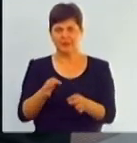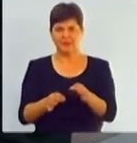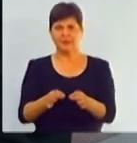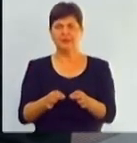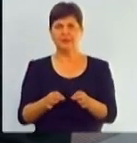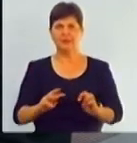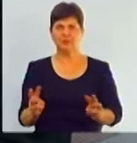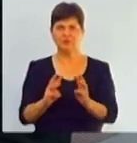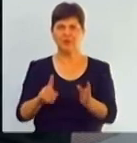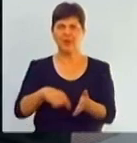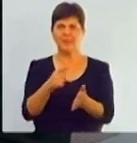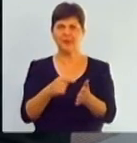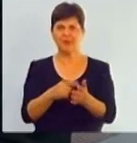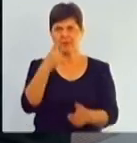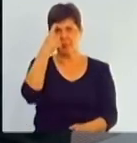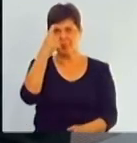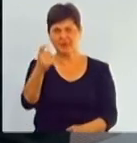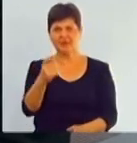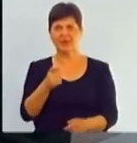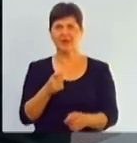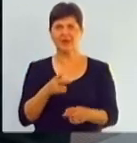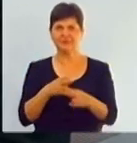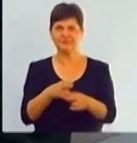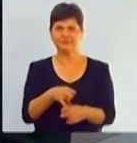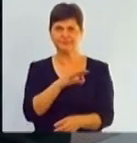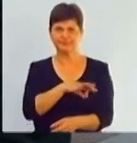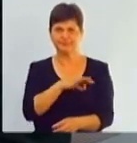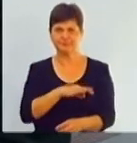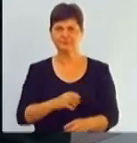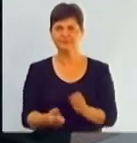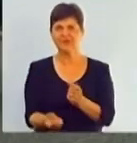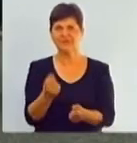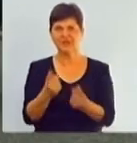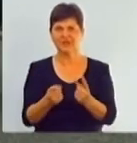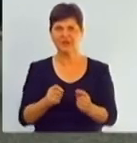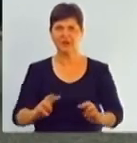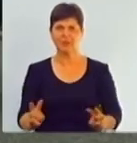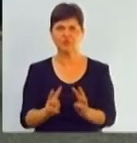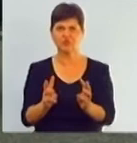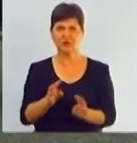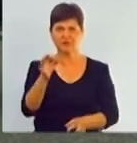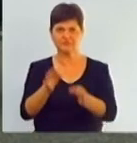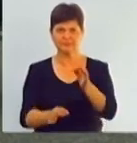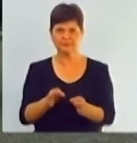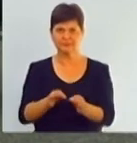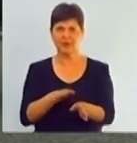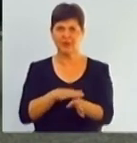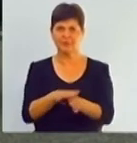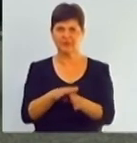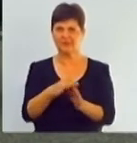питання щодо попередження і вжиття заходів щодо попередження виникнення пожеж в екосистемах, яке передбачено виконання ряд